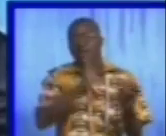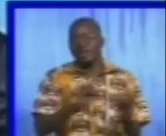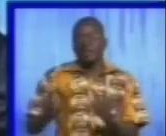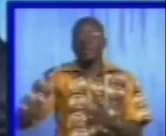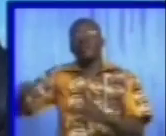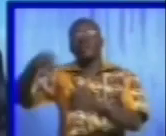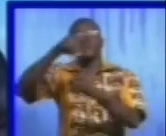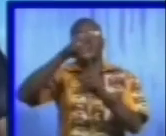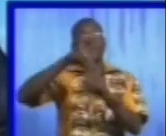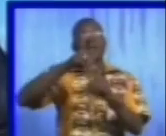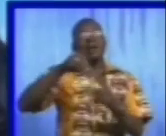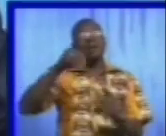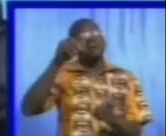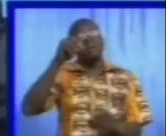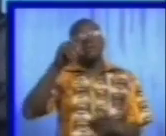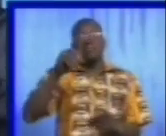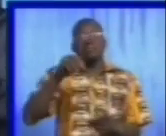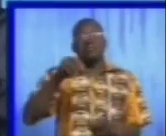spéciales un peu